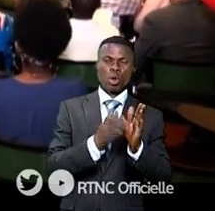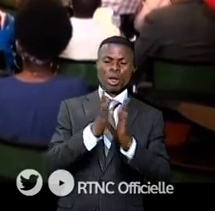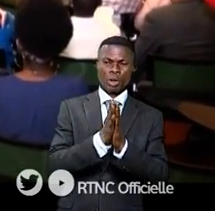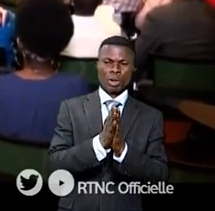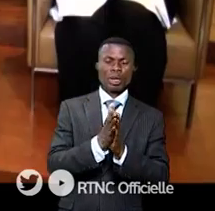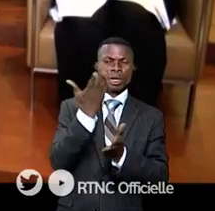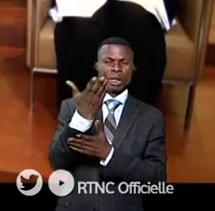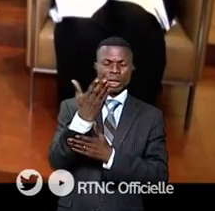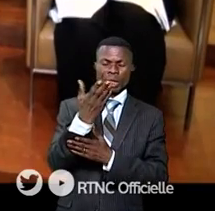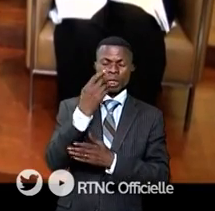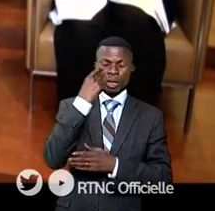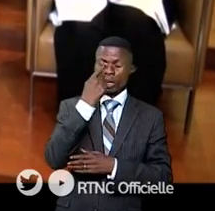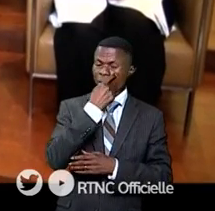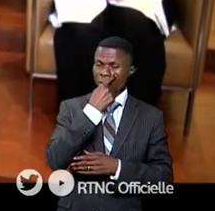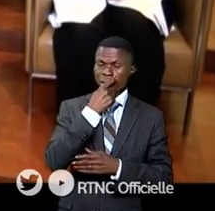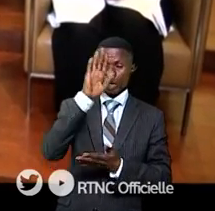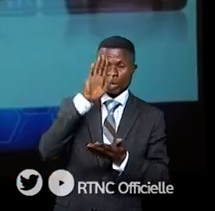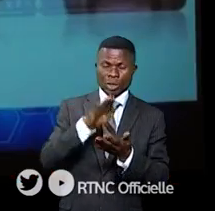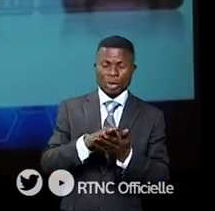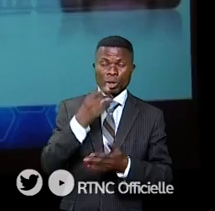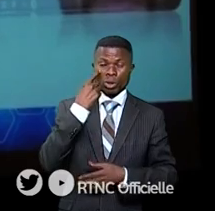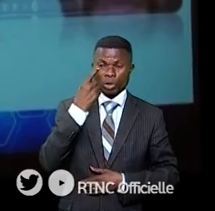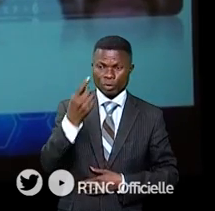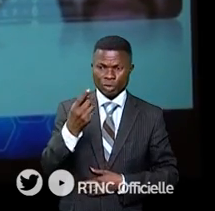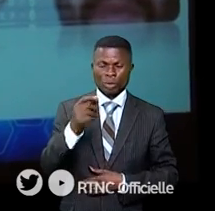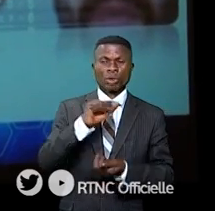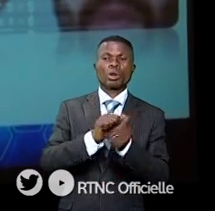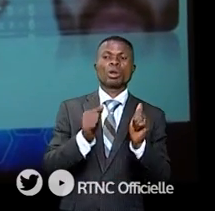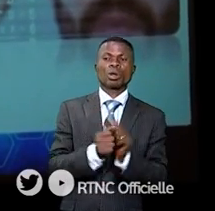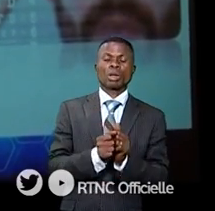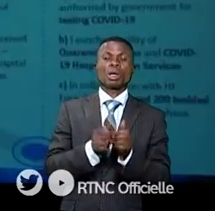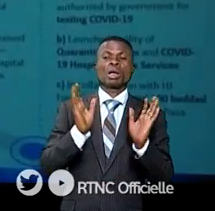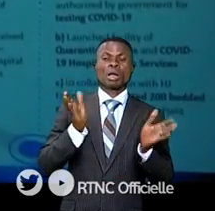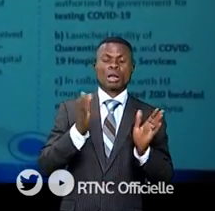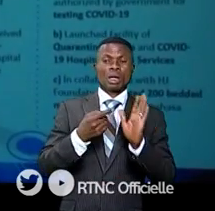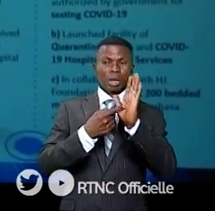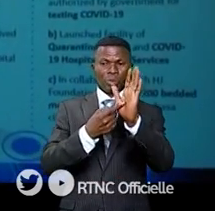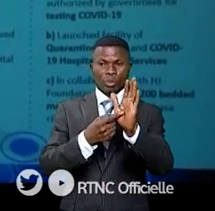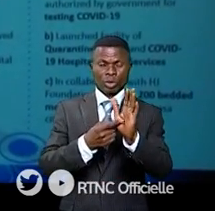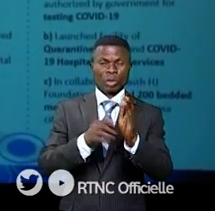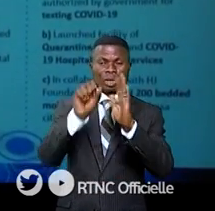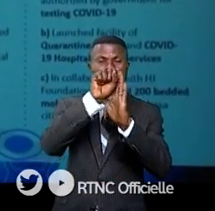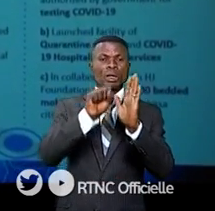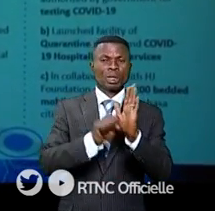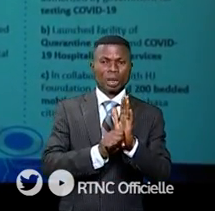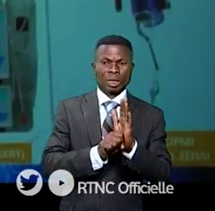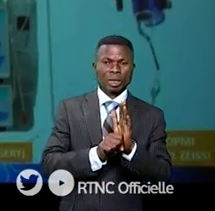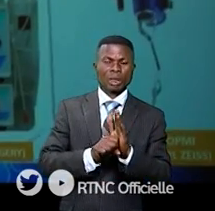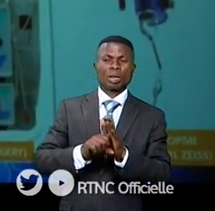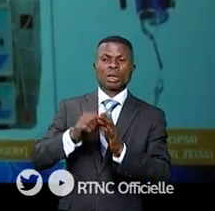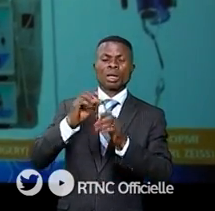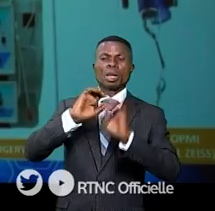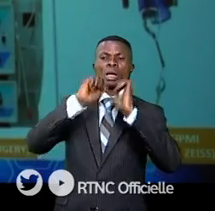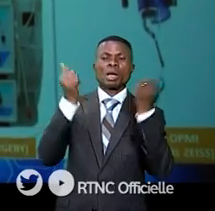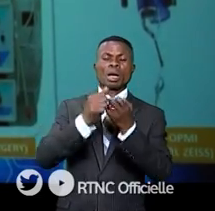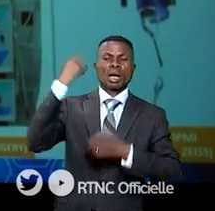l'attention sur la cécité et la déficience visuelle. Une situation alarmante démontrée par les statistiques de l'Agence internationale